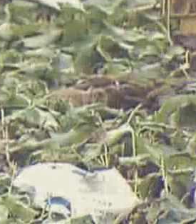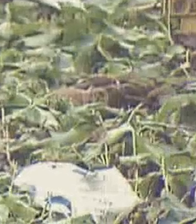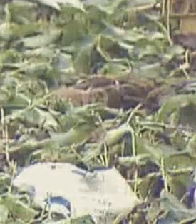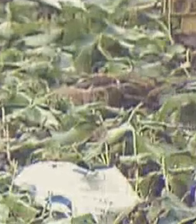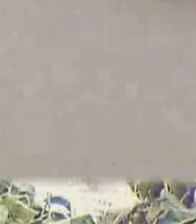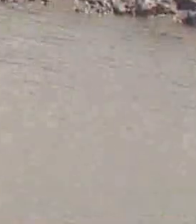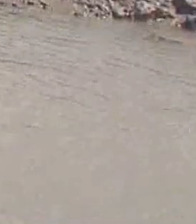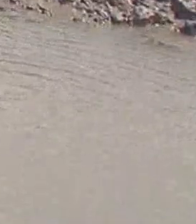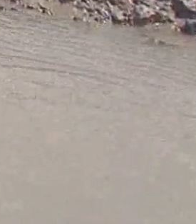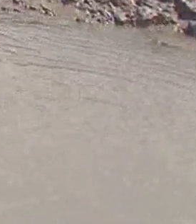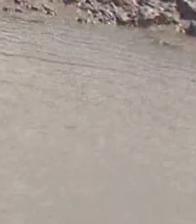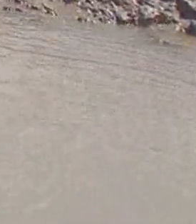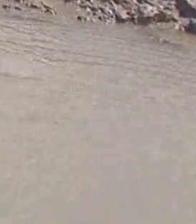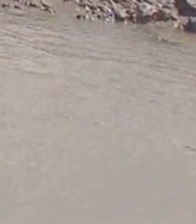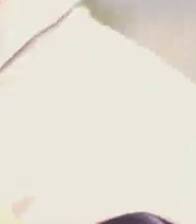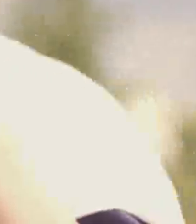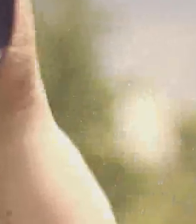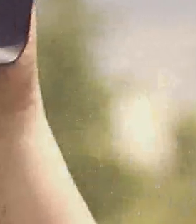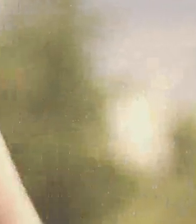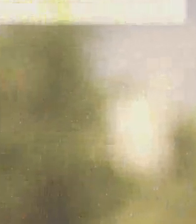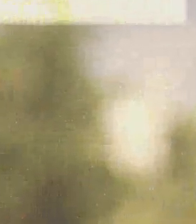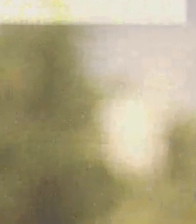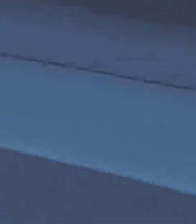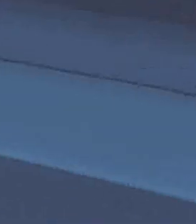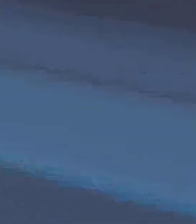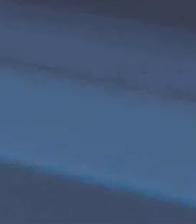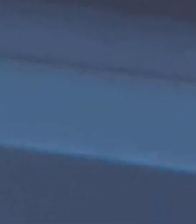호루과와 주택에 사고 위험이 있어 보입니다.